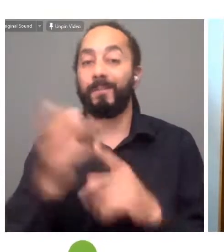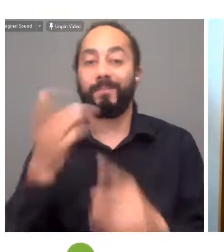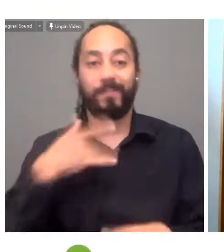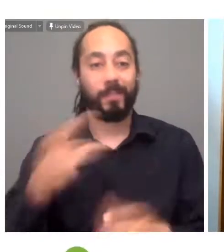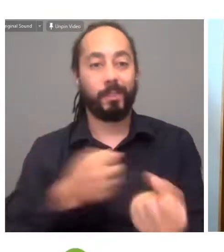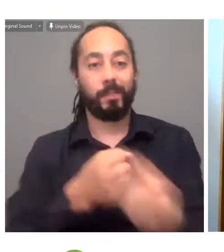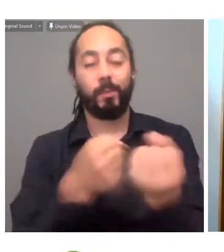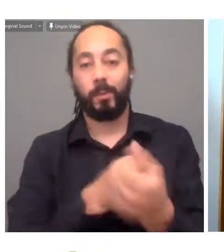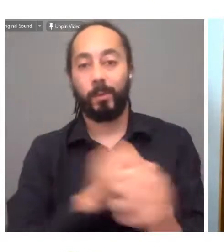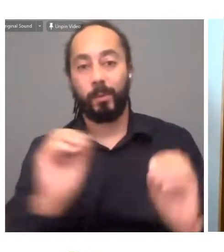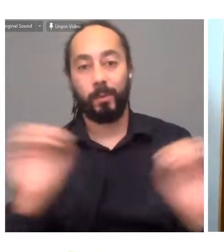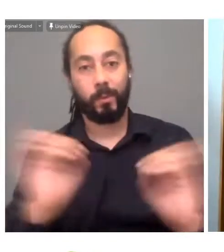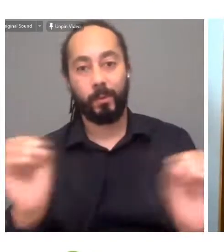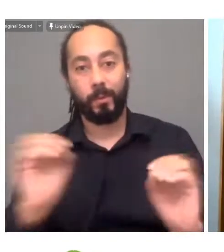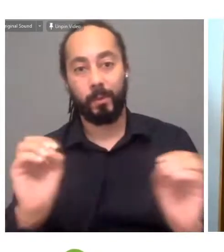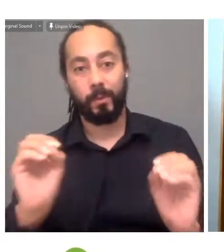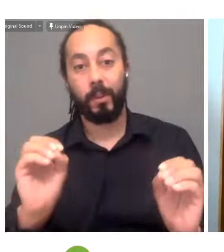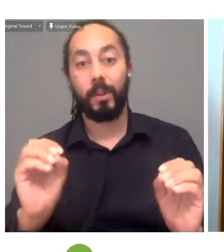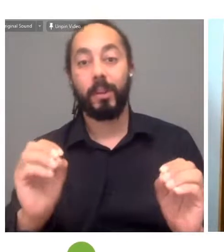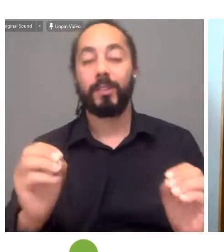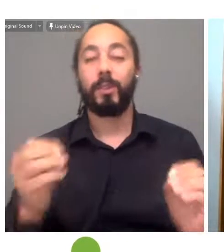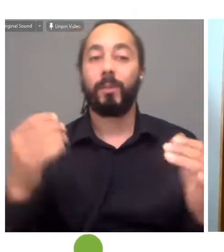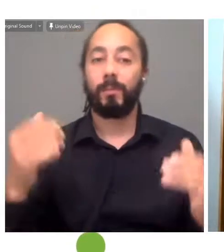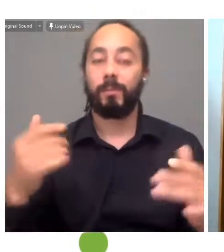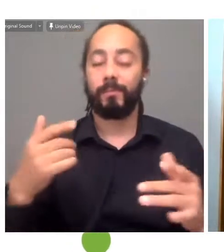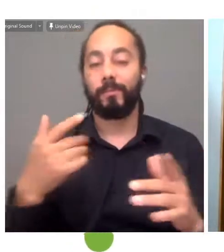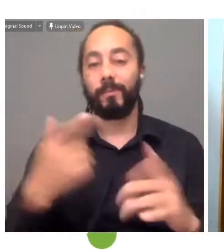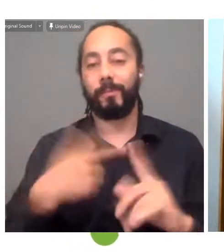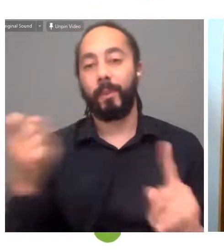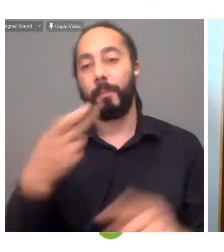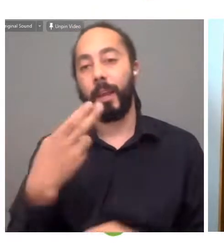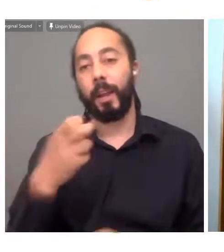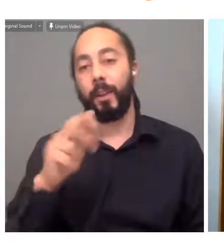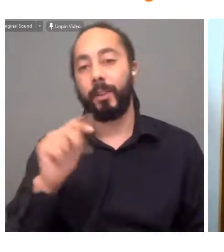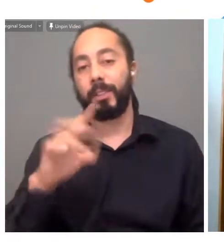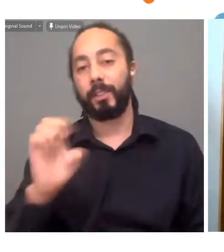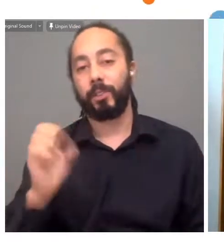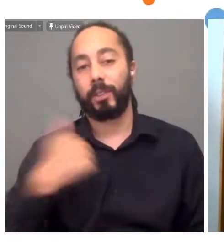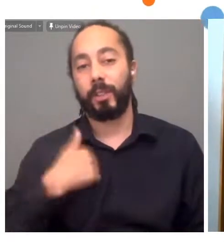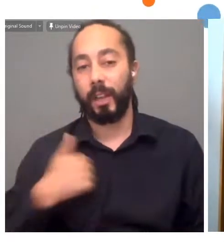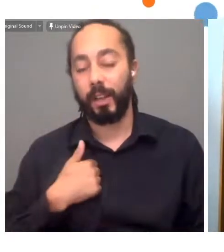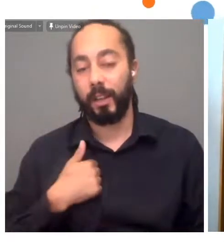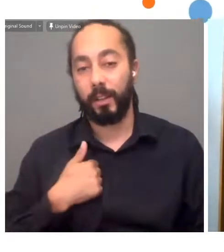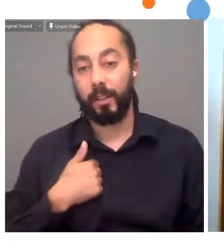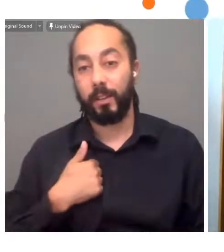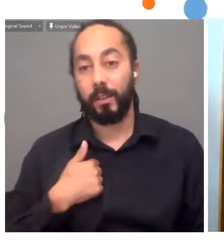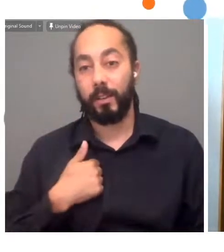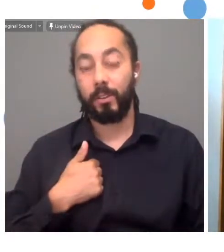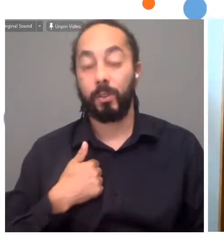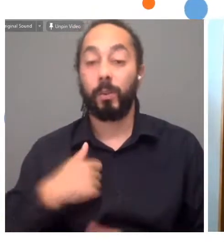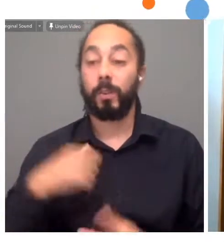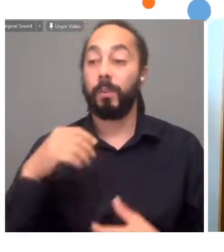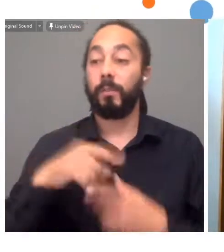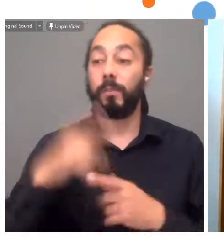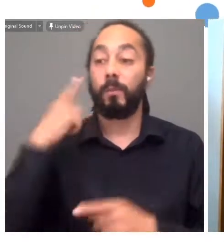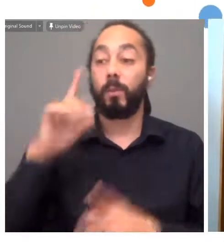remplir. Vous avez été contacté par le ministère, par le Conseil des arts directement. Et pour ceux qui avaient à appliquer, on a essayé de